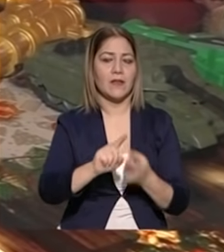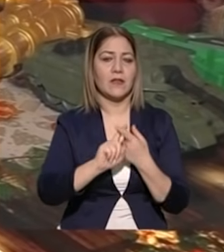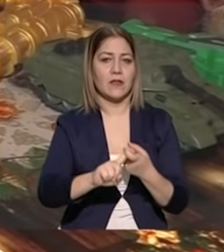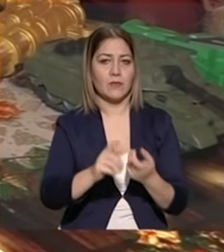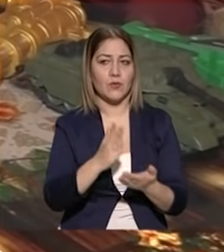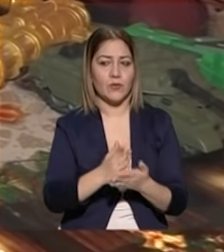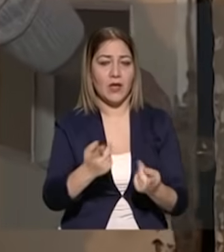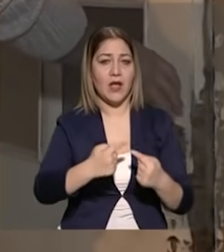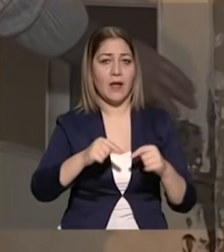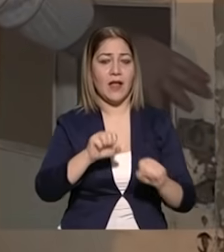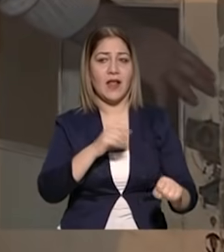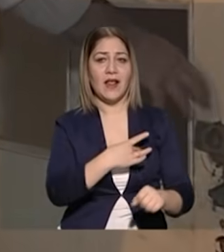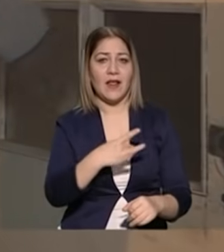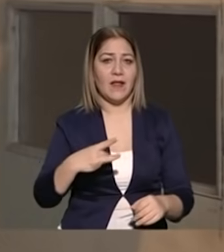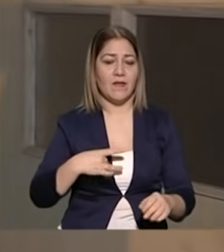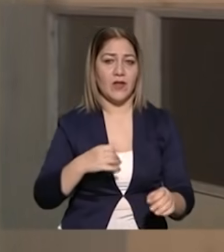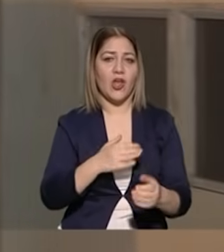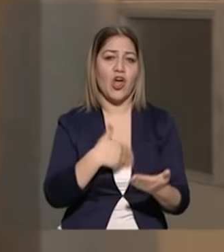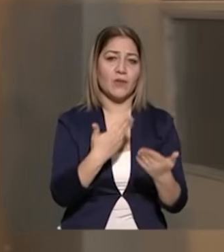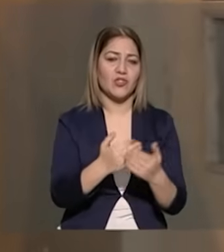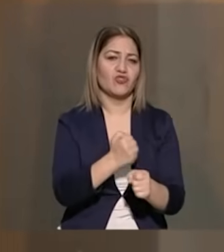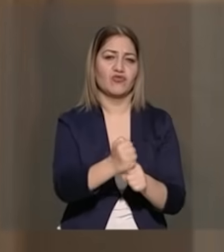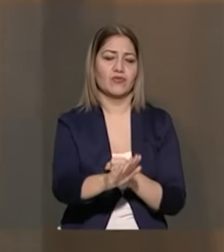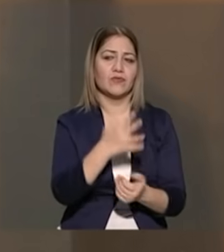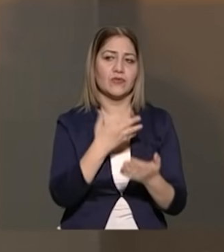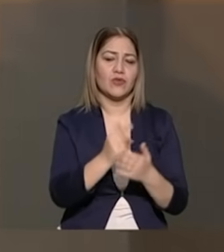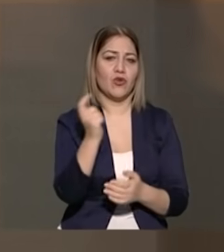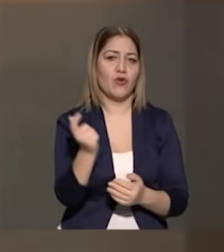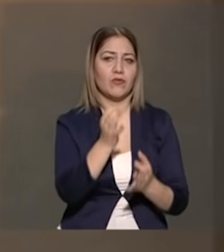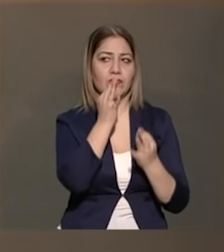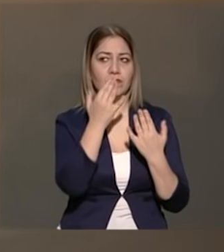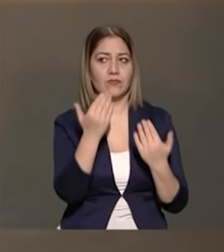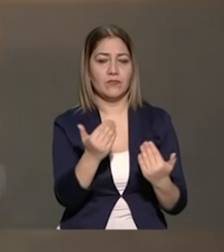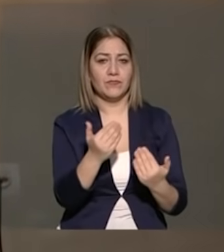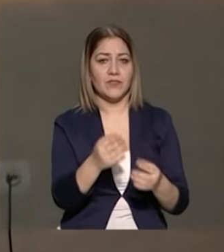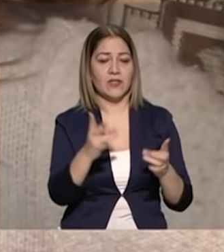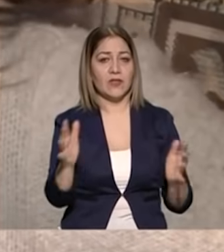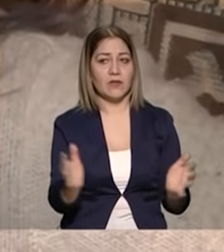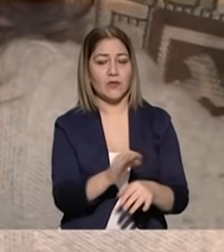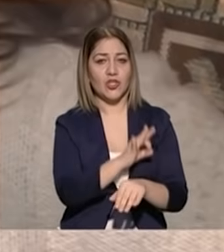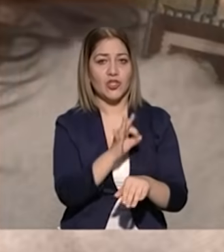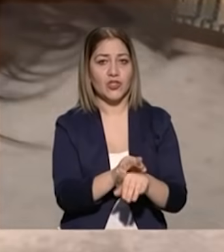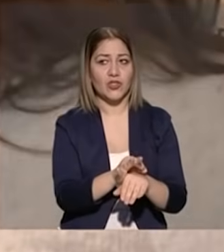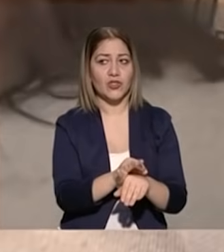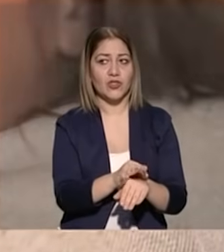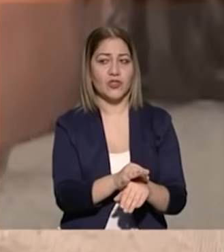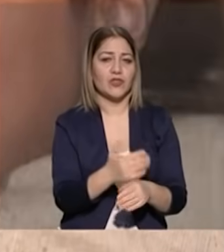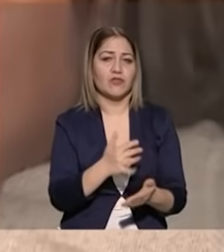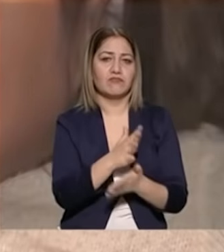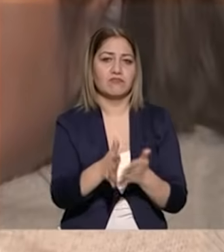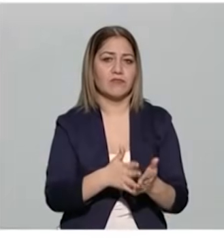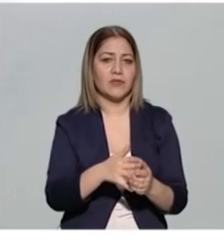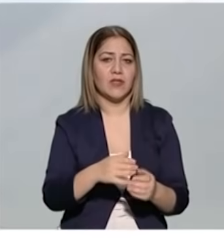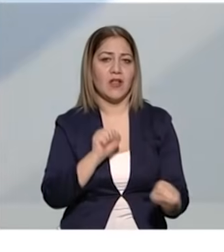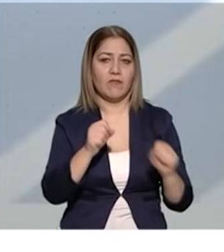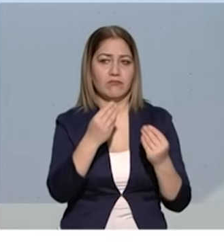Համայնքի ղեկավարն առաջարկում, բայց չի պարտադրում վերադառնալ։ Դա անհատական որոշում է, ասում է։ Իսկ անվտանգության երաշխիքներ ինքը չէ, որ պետք է տա։